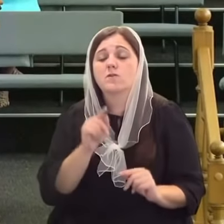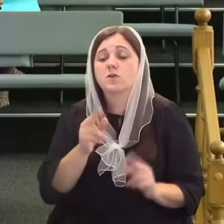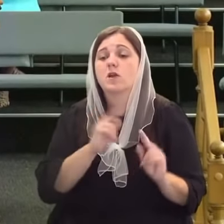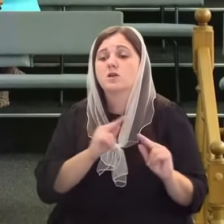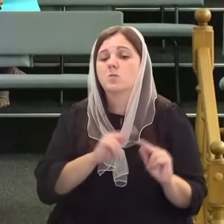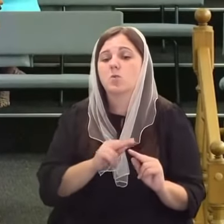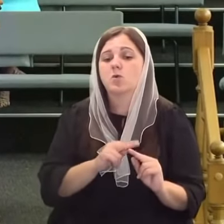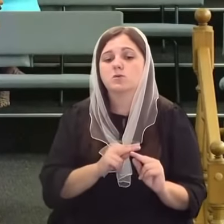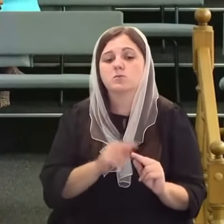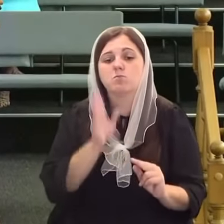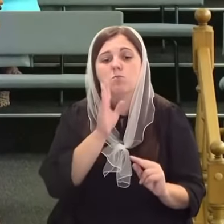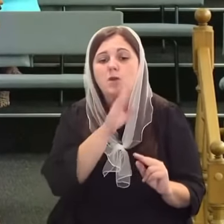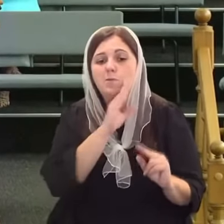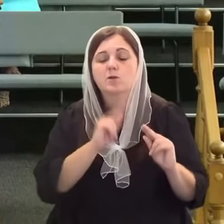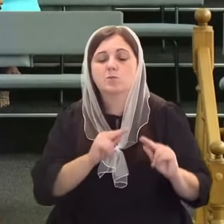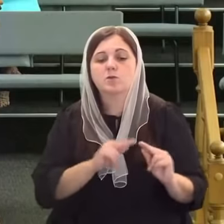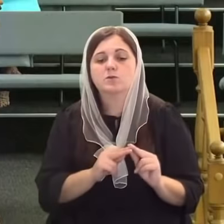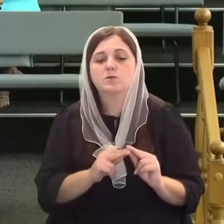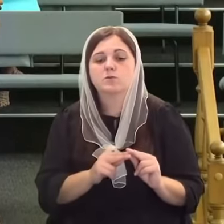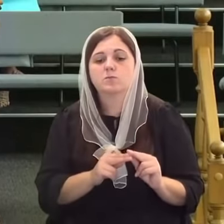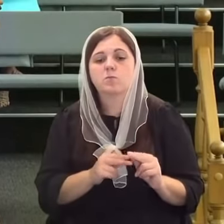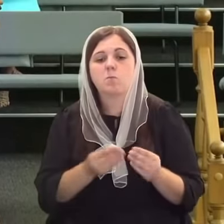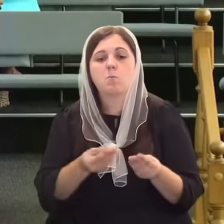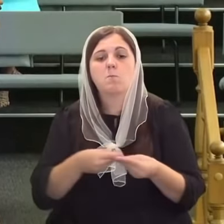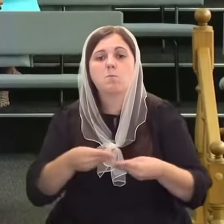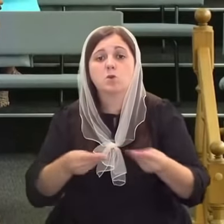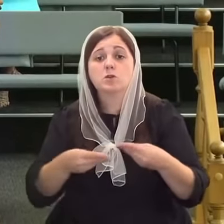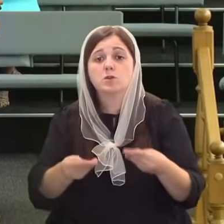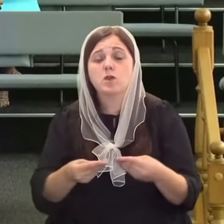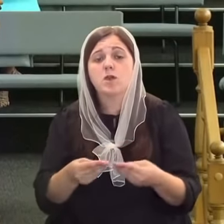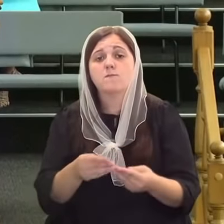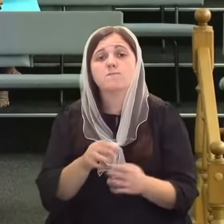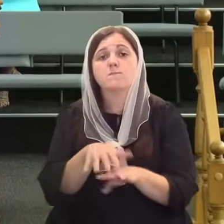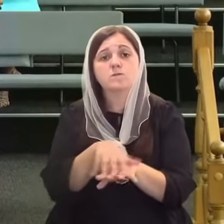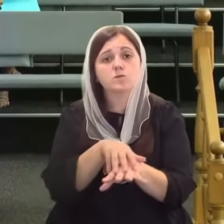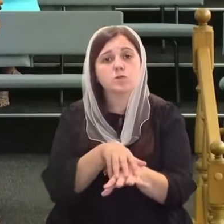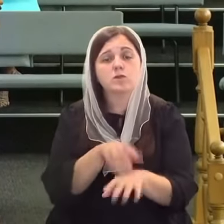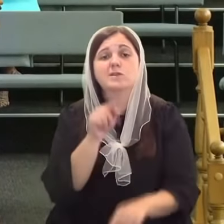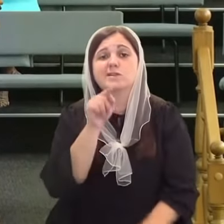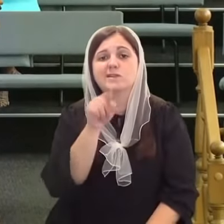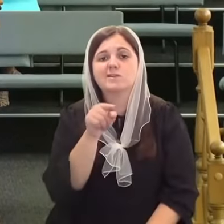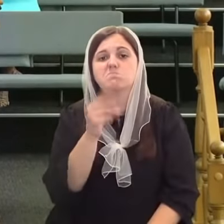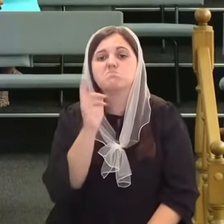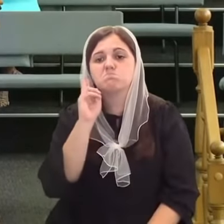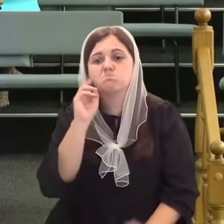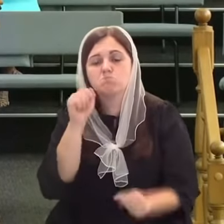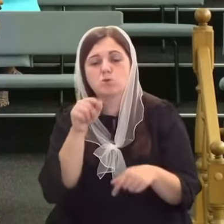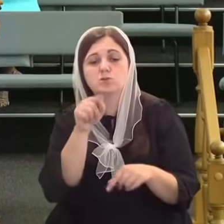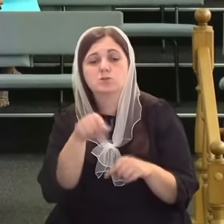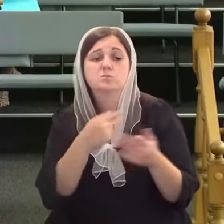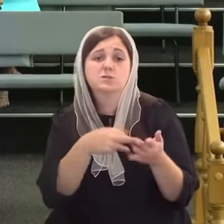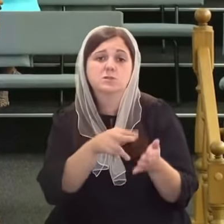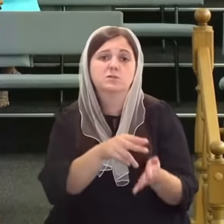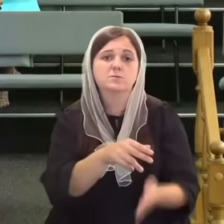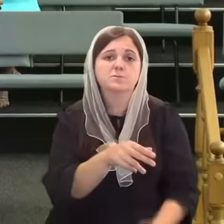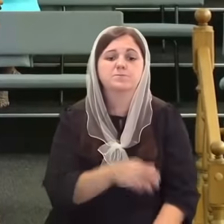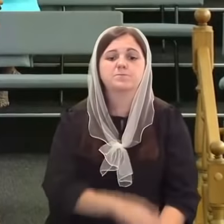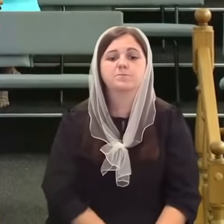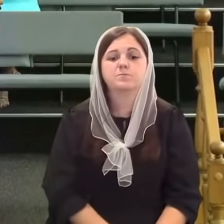в одном центре торговом, она продает обувь. Ты можешь ее там найти? Иди прямо